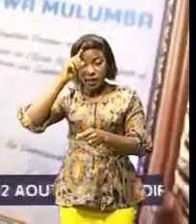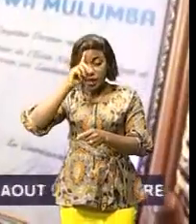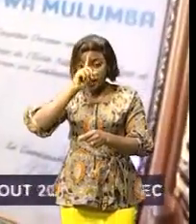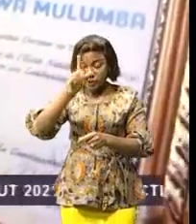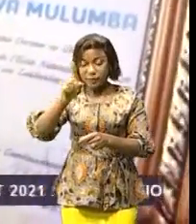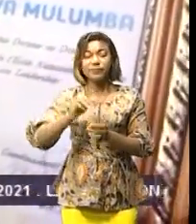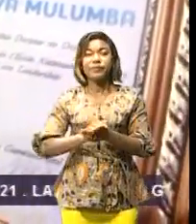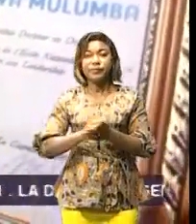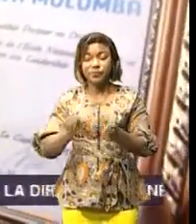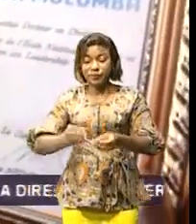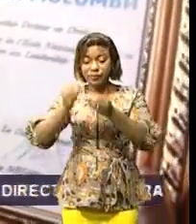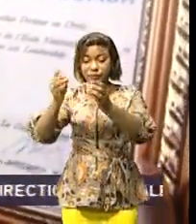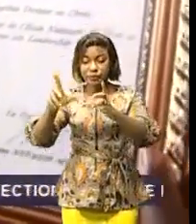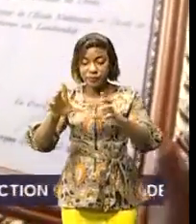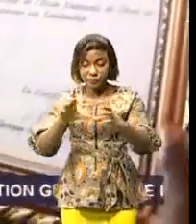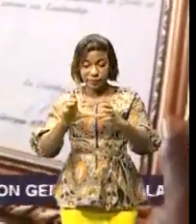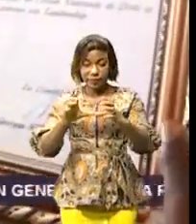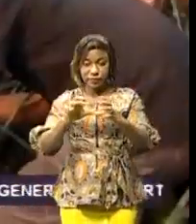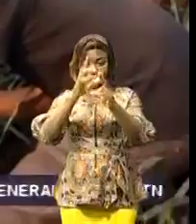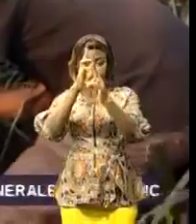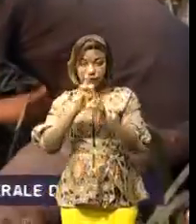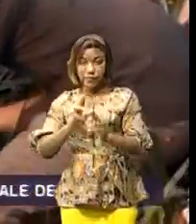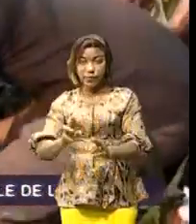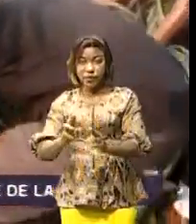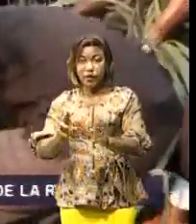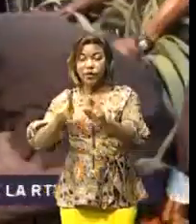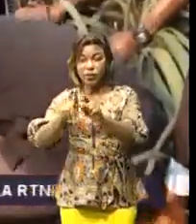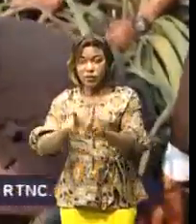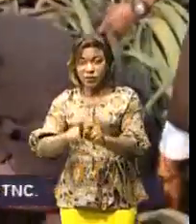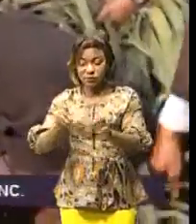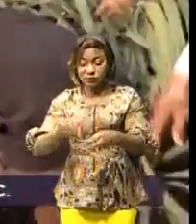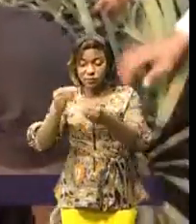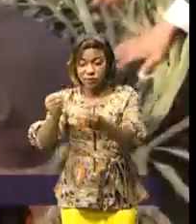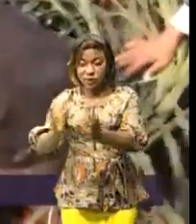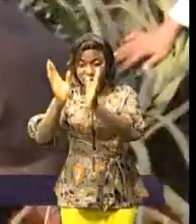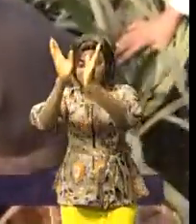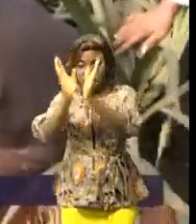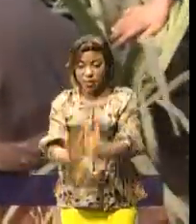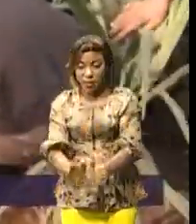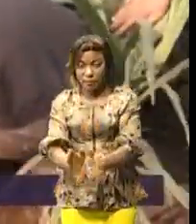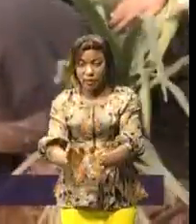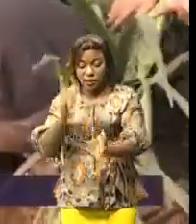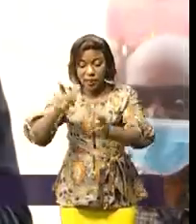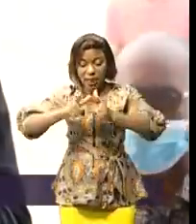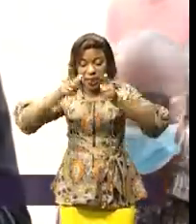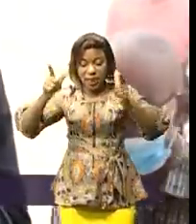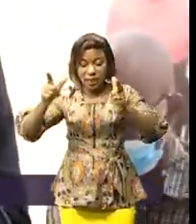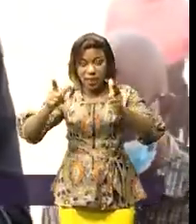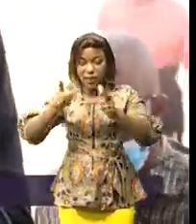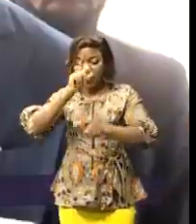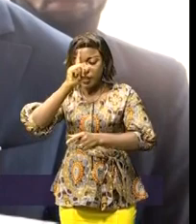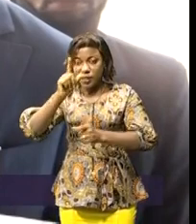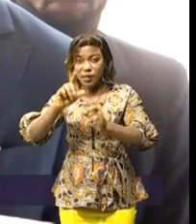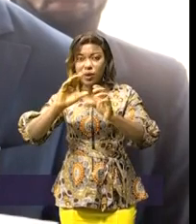à titre posthume lui a été cerné. En dépit de tout, un baobab a été planté sur le lieu, signe de la grandeur du sphinx. Après